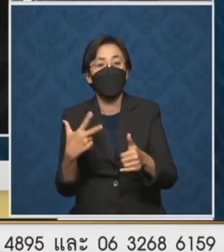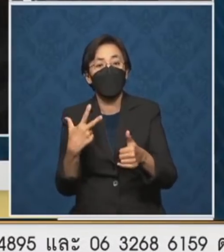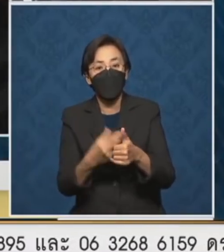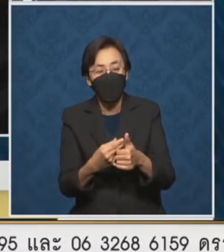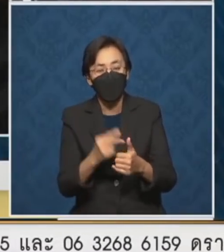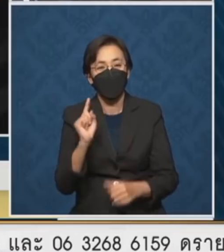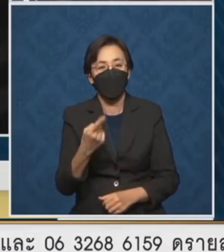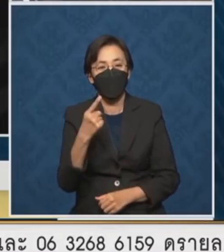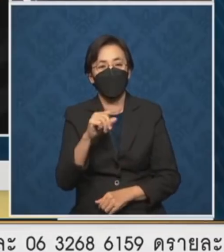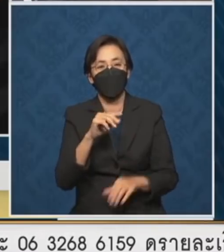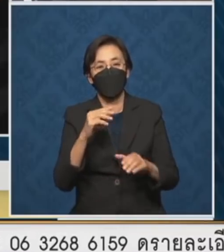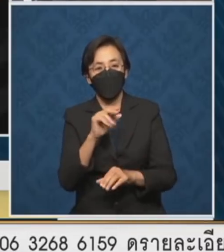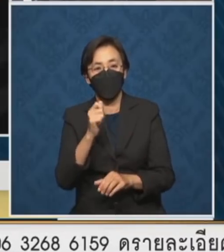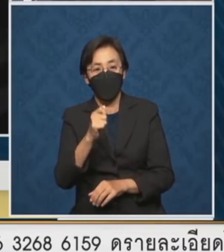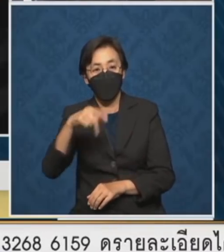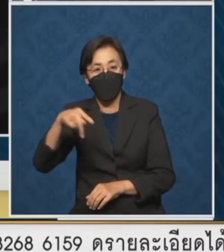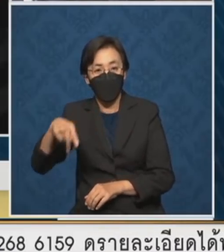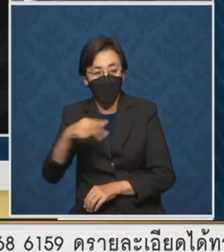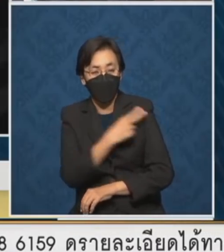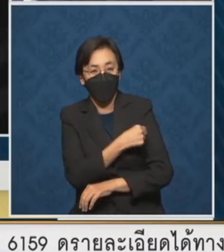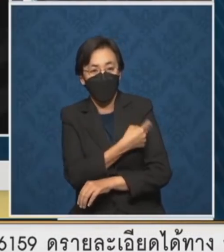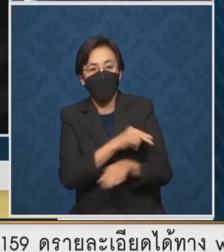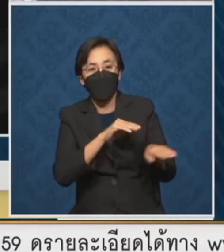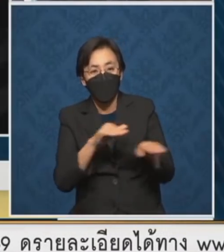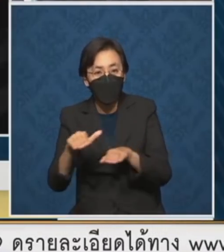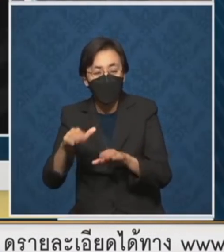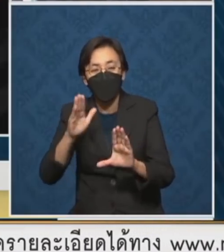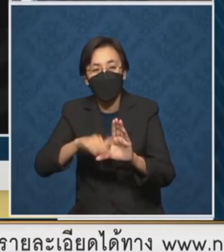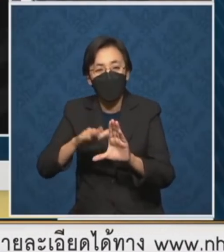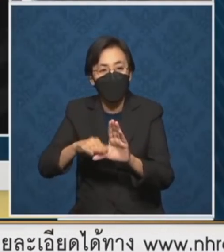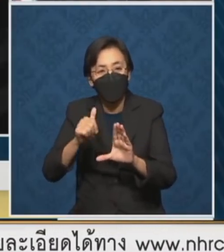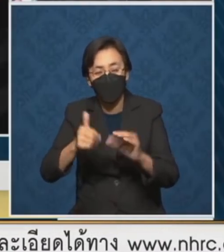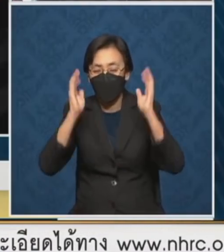เราก็มีหมอพร้อมให้ทุกคนทั่วประเทศได้ลงทะเบียนได้โปรโม